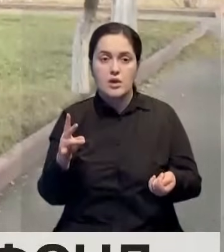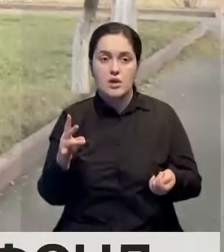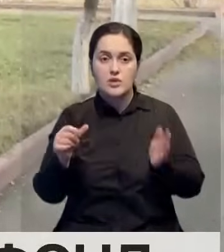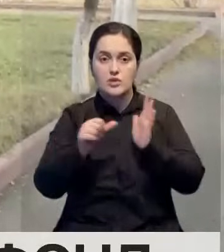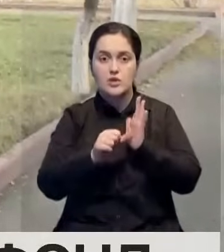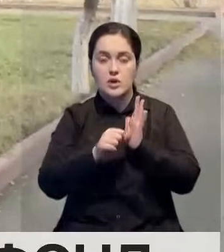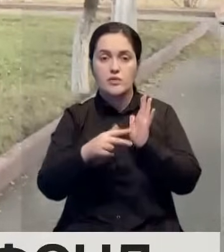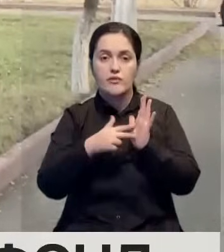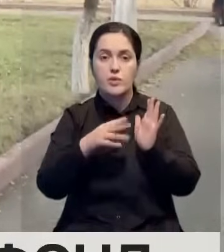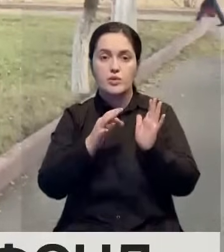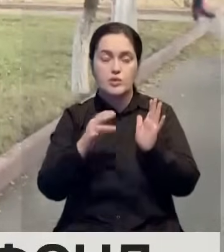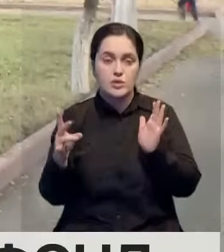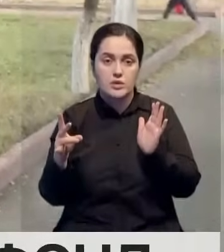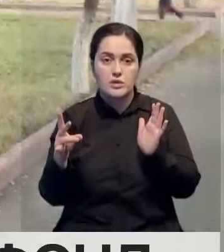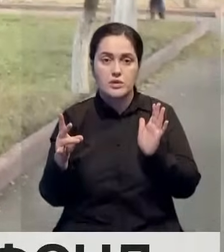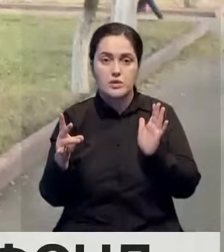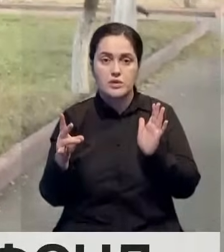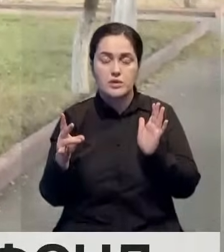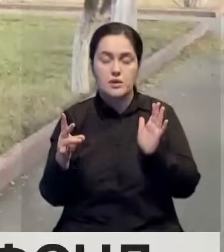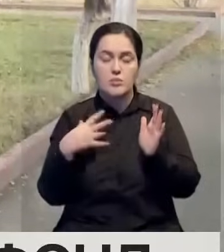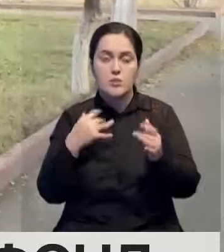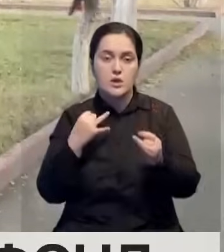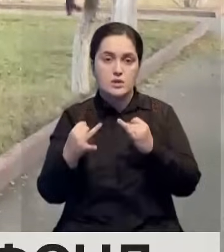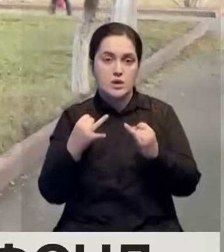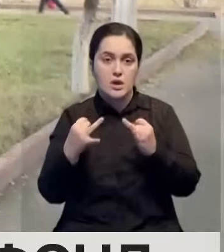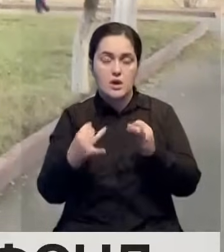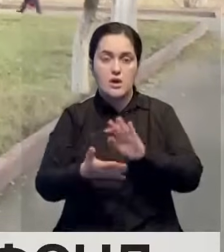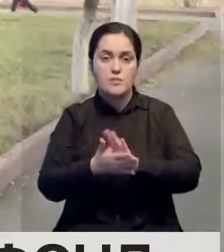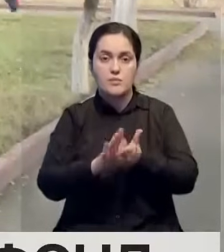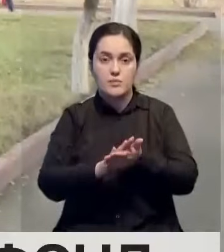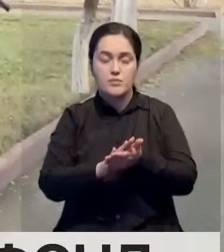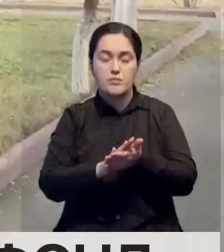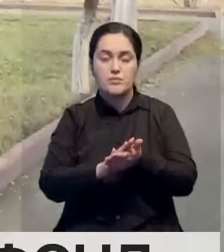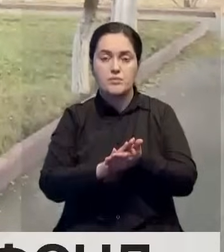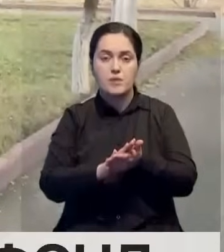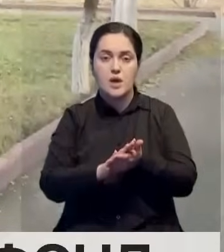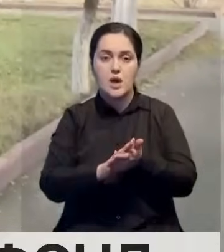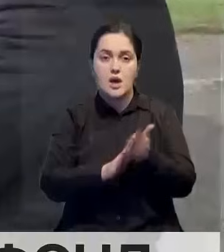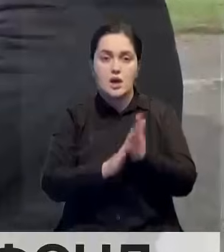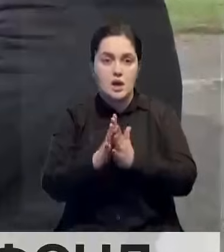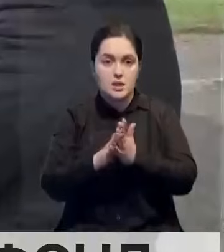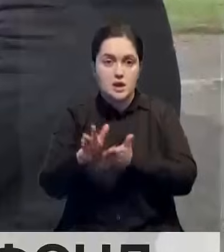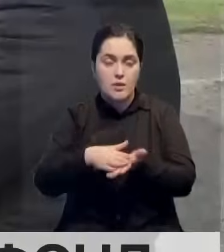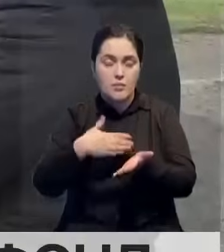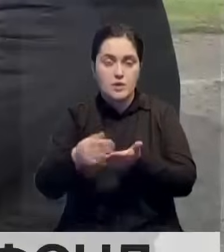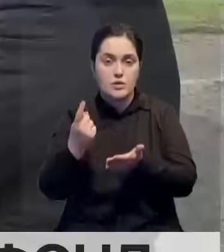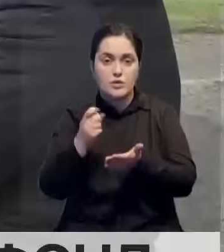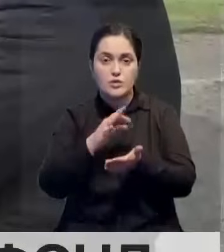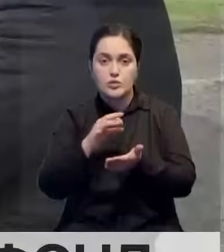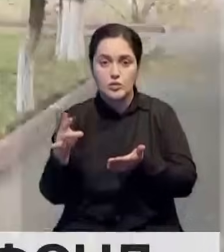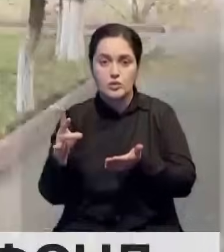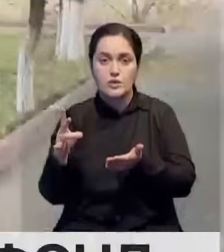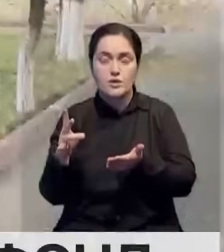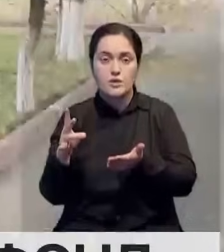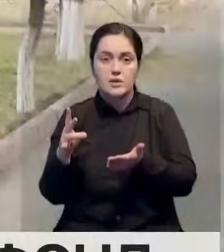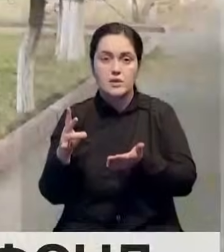тонн. Сейчас у нас ведутся переговоры на заключение растительного масла в объеме 100 тонн. Реализуется у